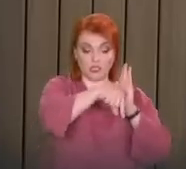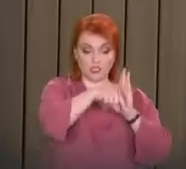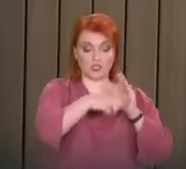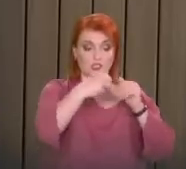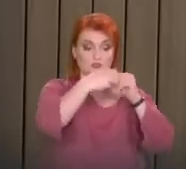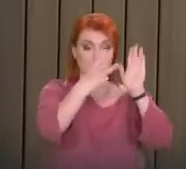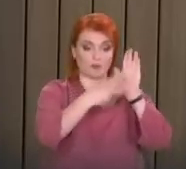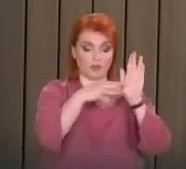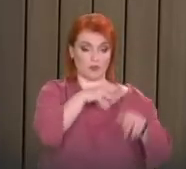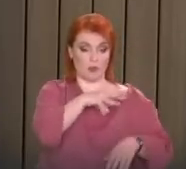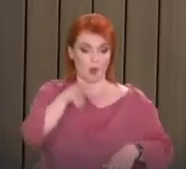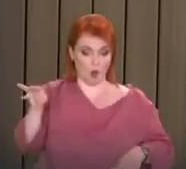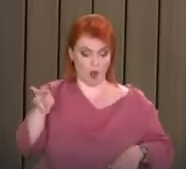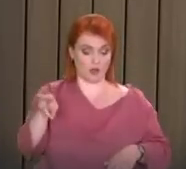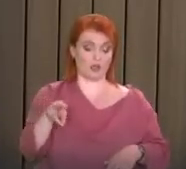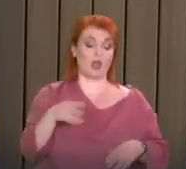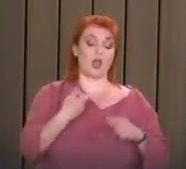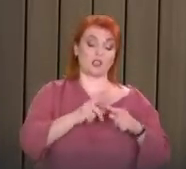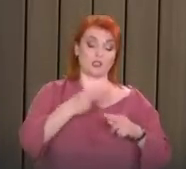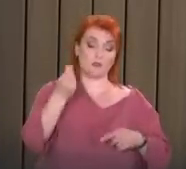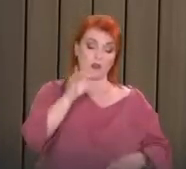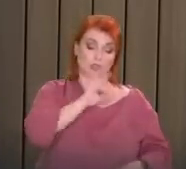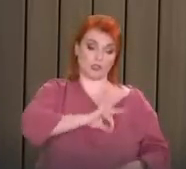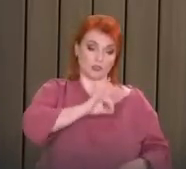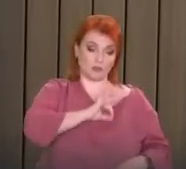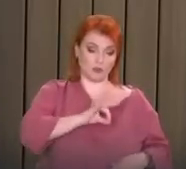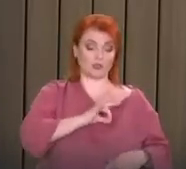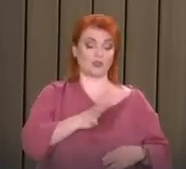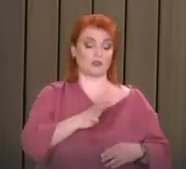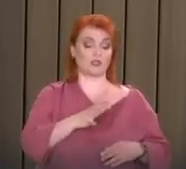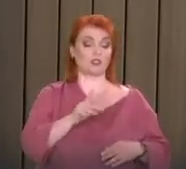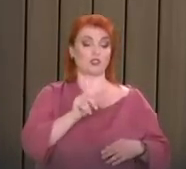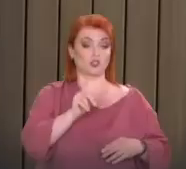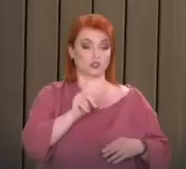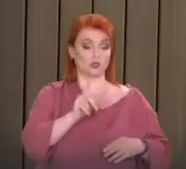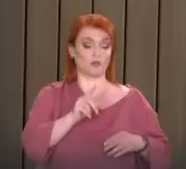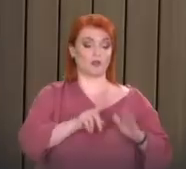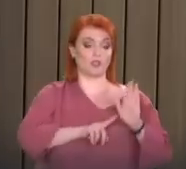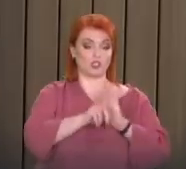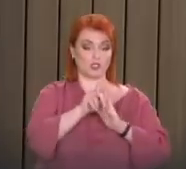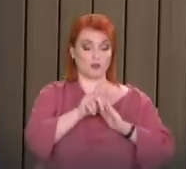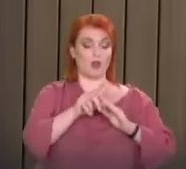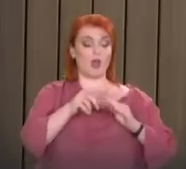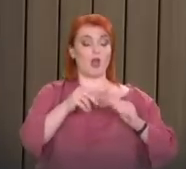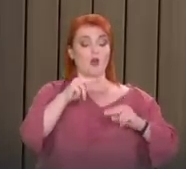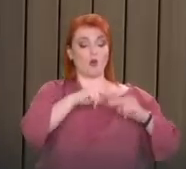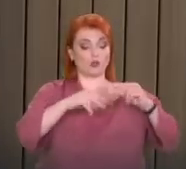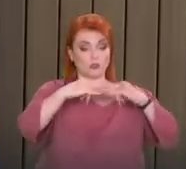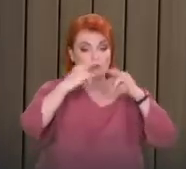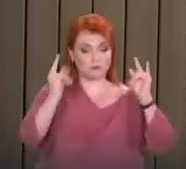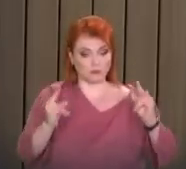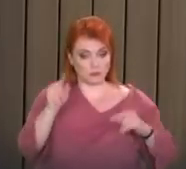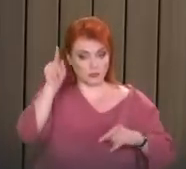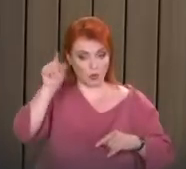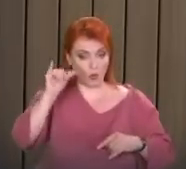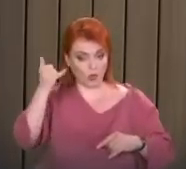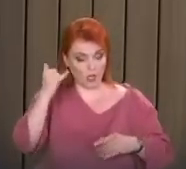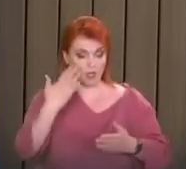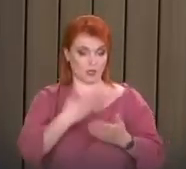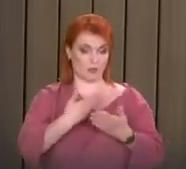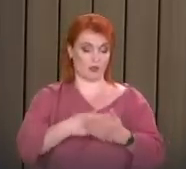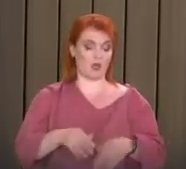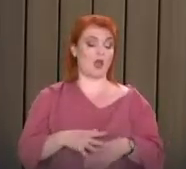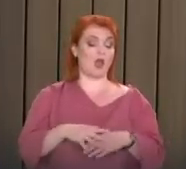vor fi utilizați în dezvoltarea infrastructurii pentru podul de la Ungheni-Ungheni, pentru cel de la Leușeni-Albița și